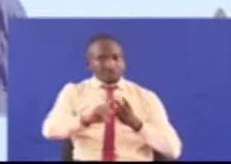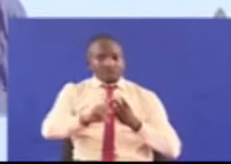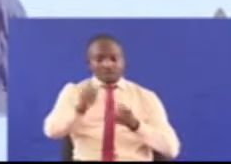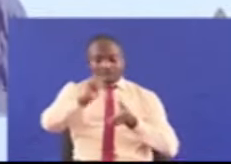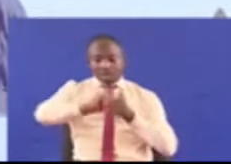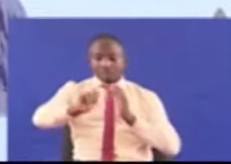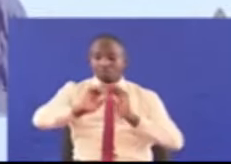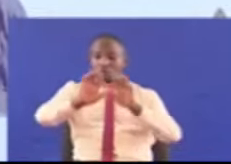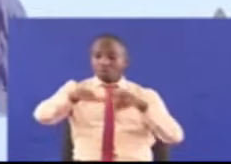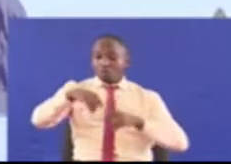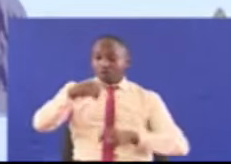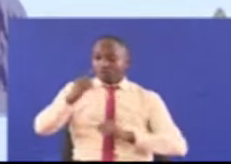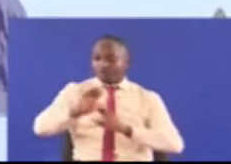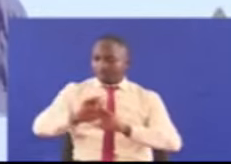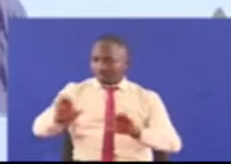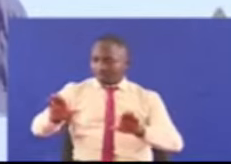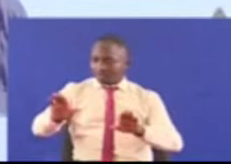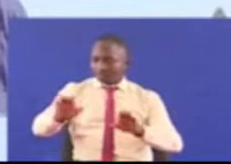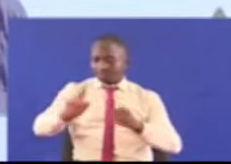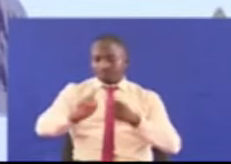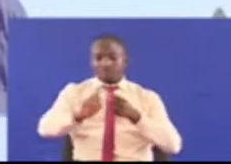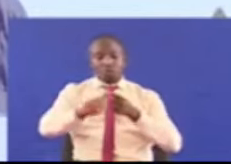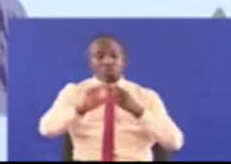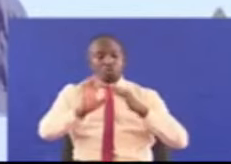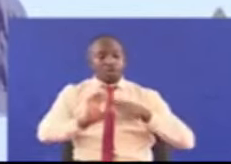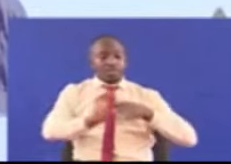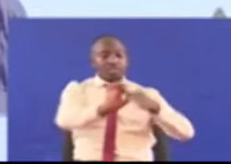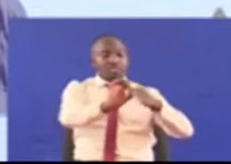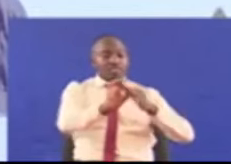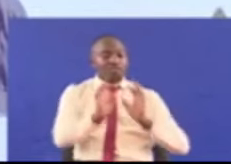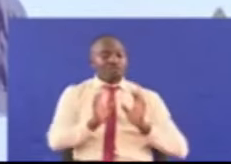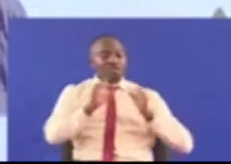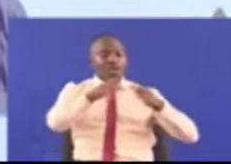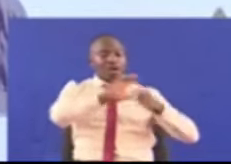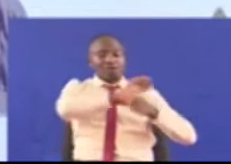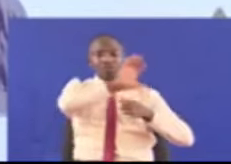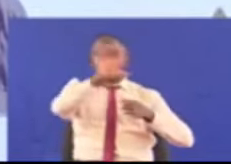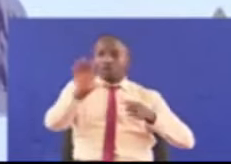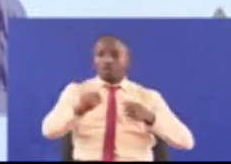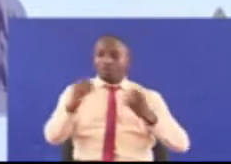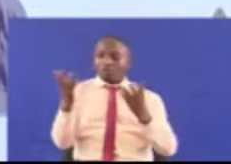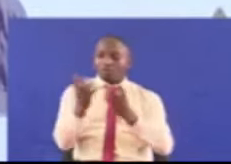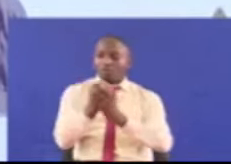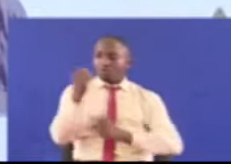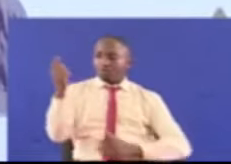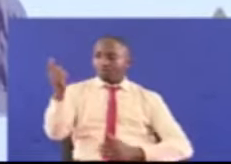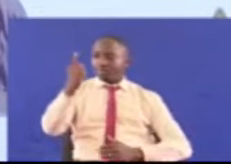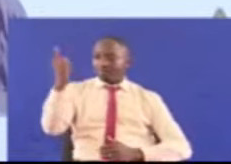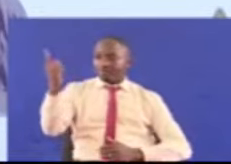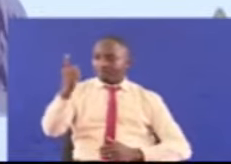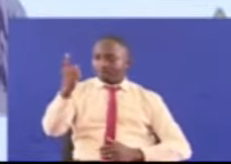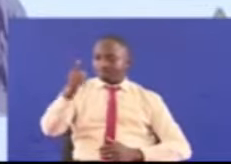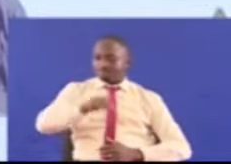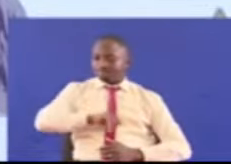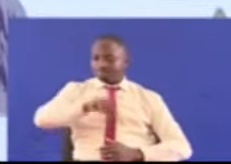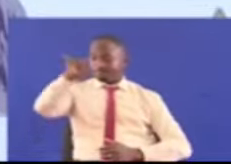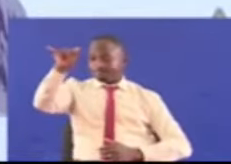bunge kwamba utakuwa unahudhuria vikao vyote vya Umoja wa Mataifa.